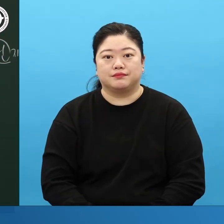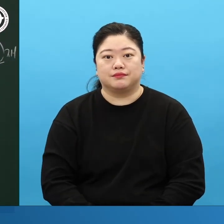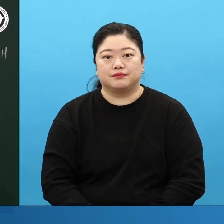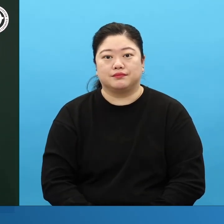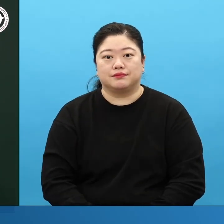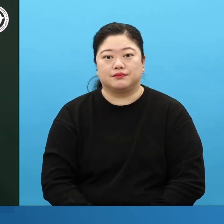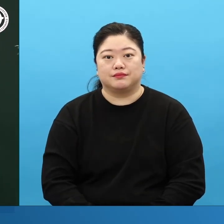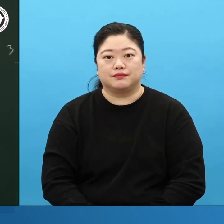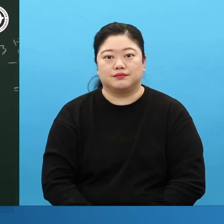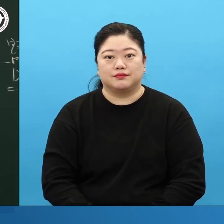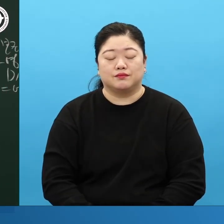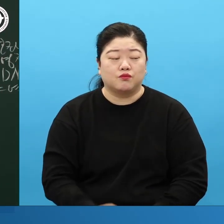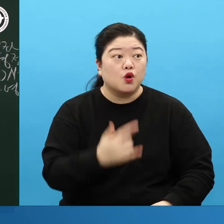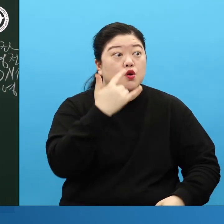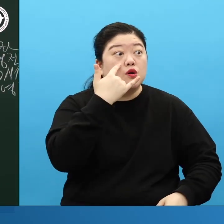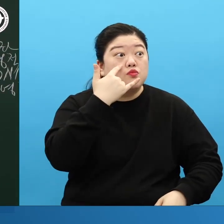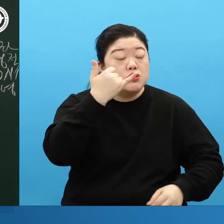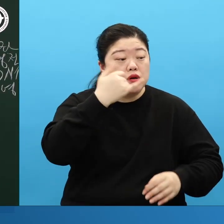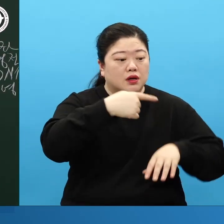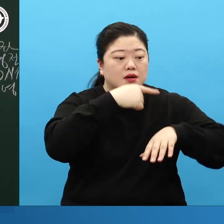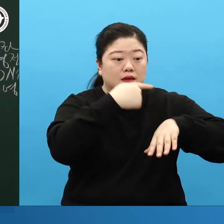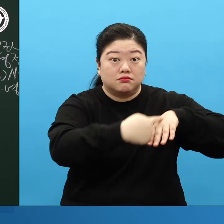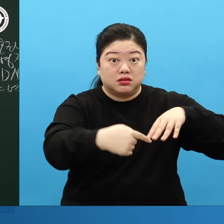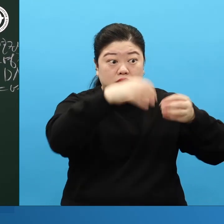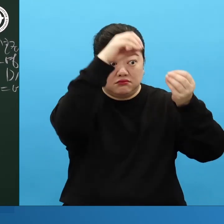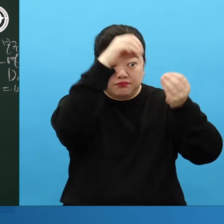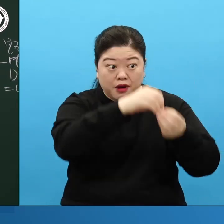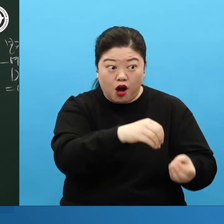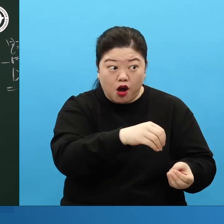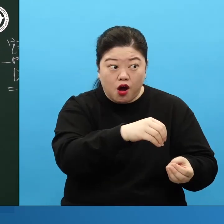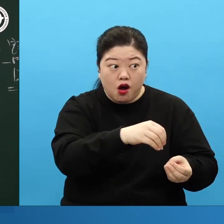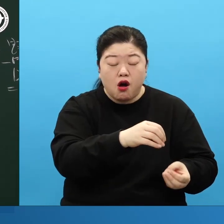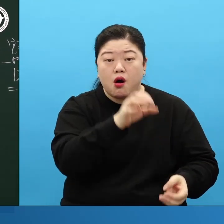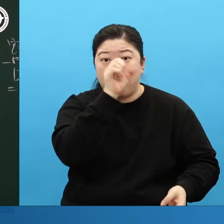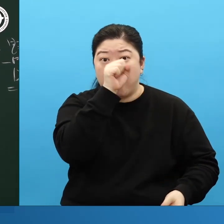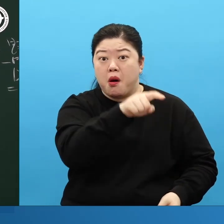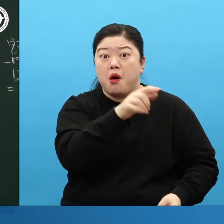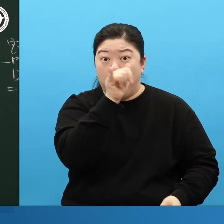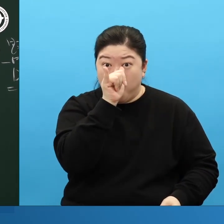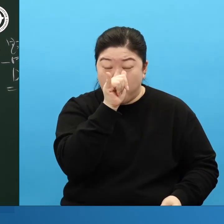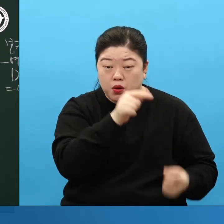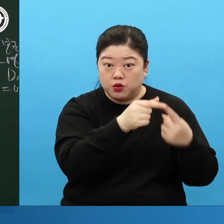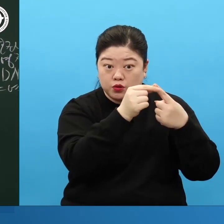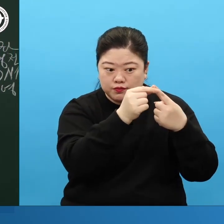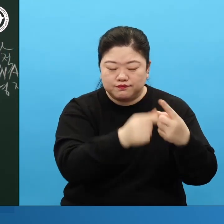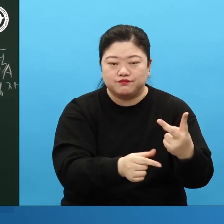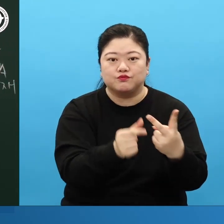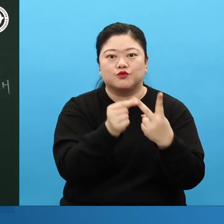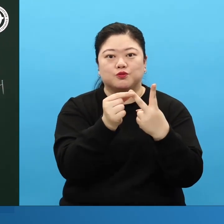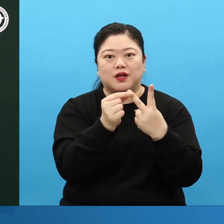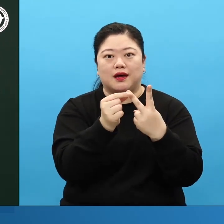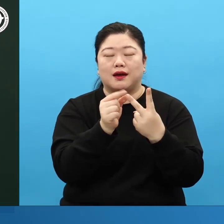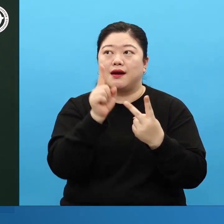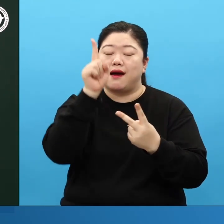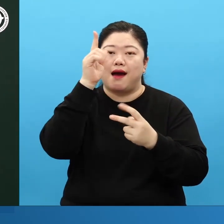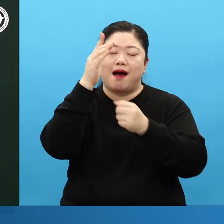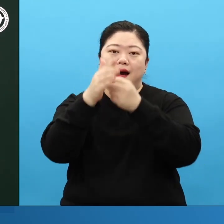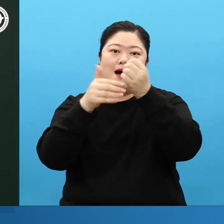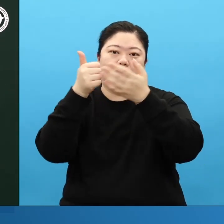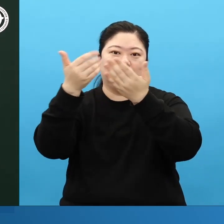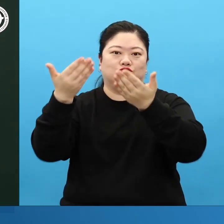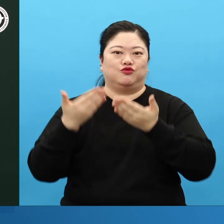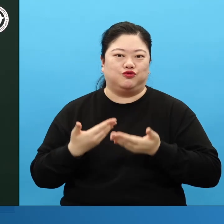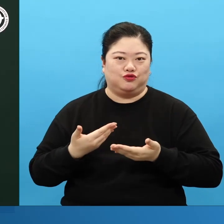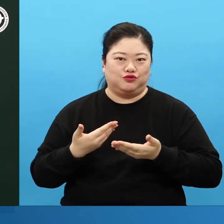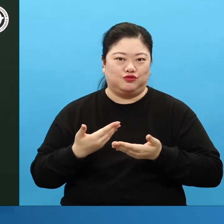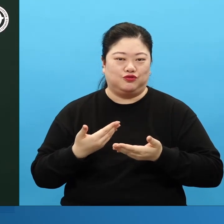내리는 게 있어요. Y el poder real viene de mí, por supuesto, pero es que proviene de lo alto. 뭡니까? ¿Qué es esto? 그래서 이때부터 이제 나오는 겁니다.